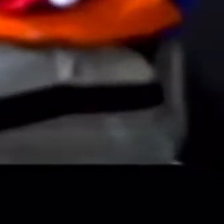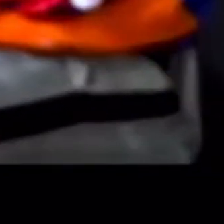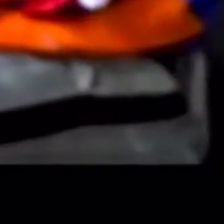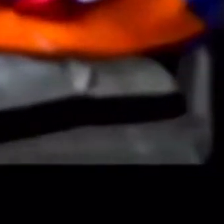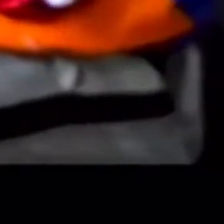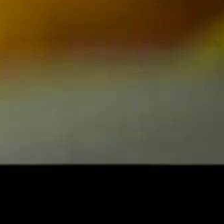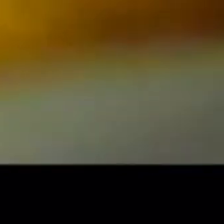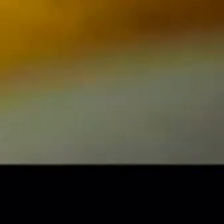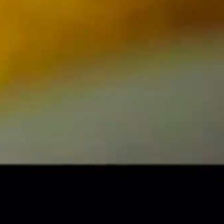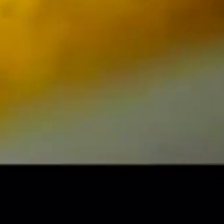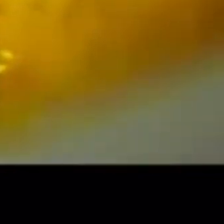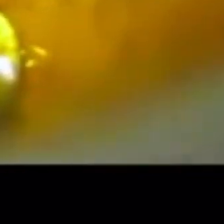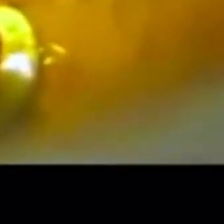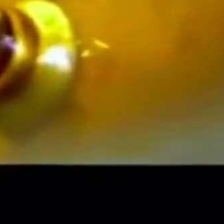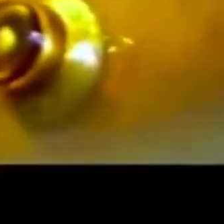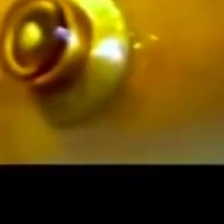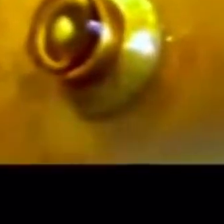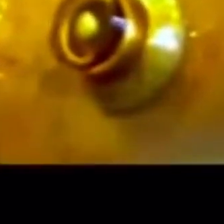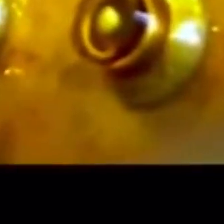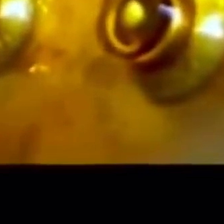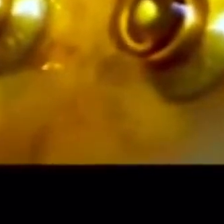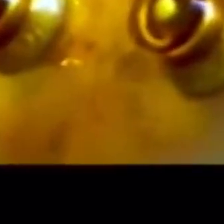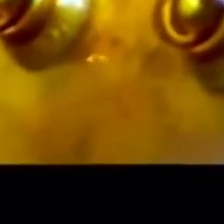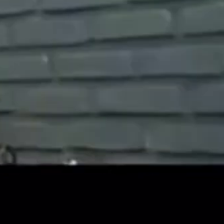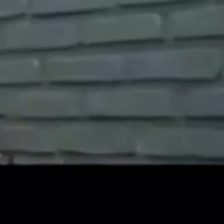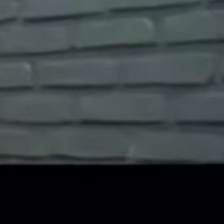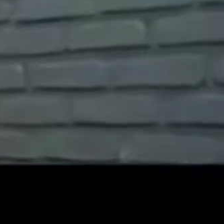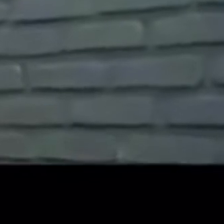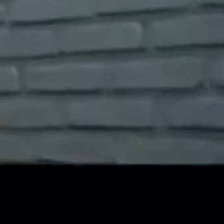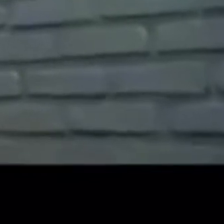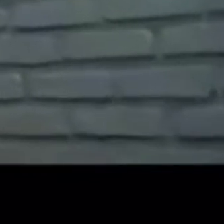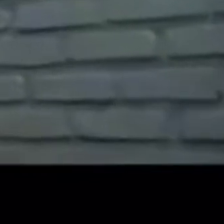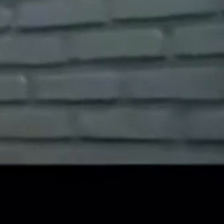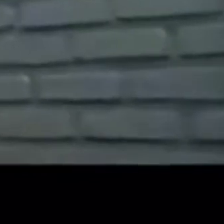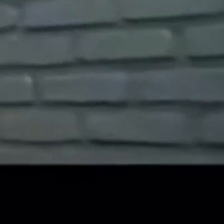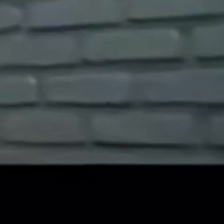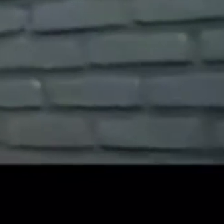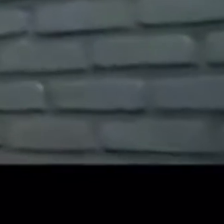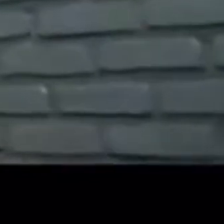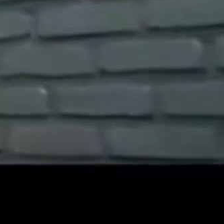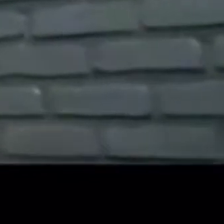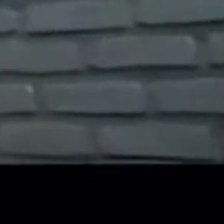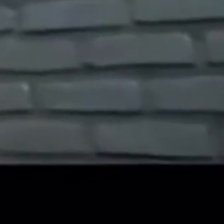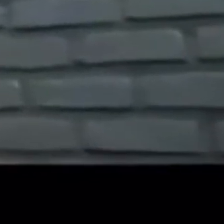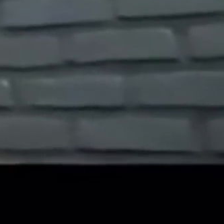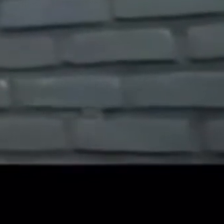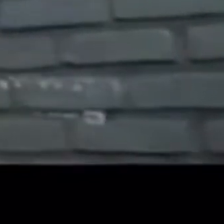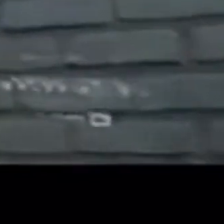kuti anthu atopa ndi bodza lalowa mnyumba yanu.